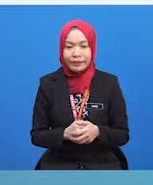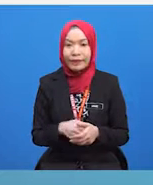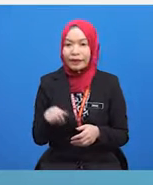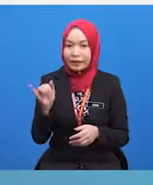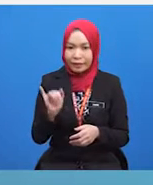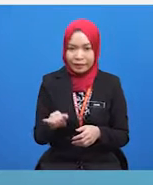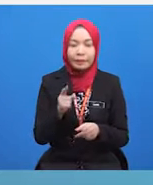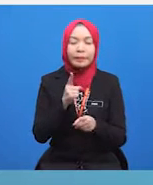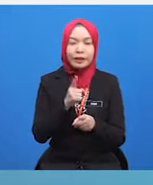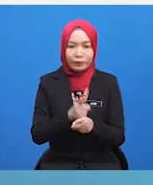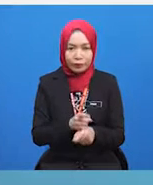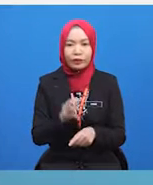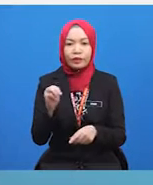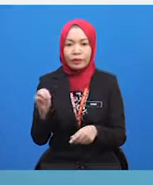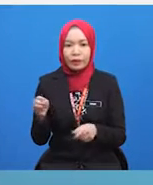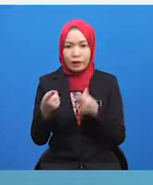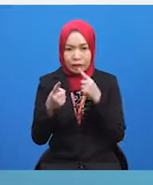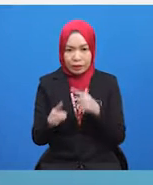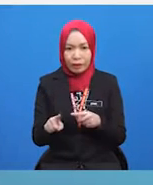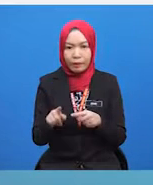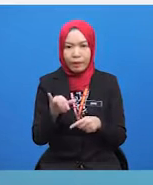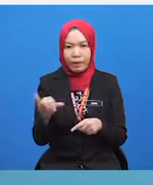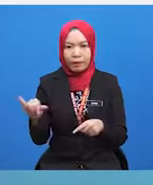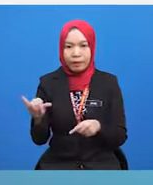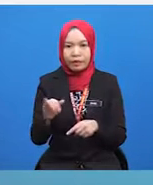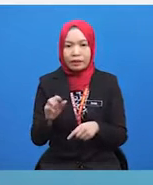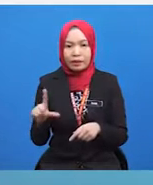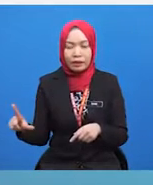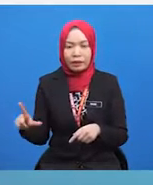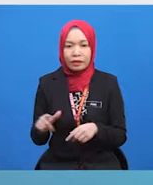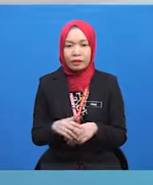Ya, betul murid-murid. Jawapannya ialah